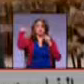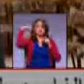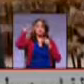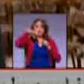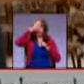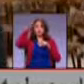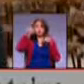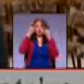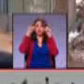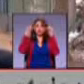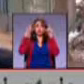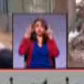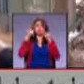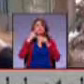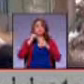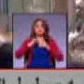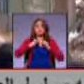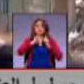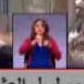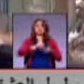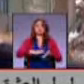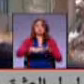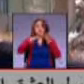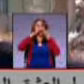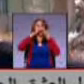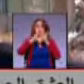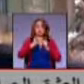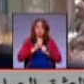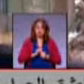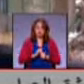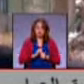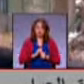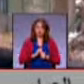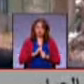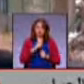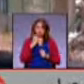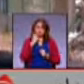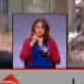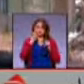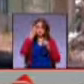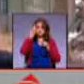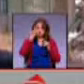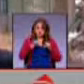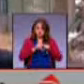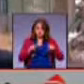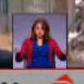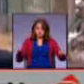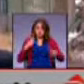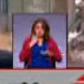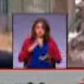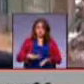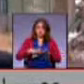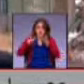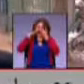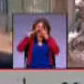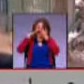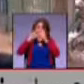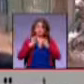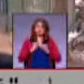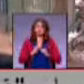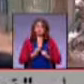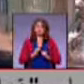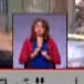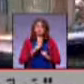بدأت تبص لنا فعلا، والناس اللي وقفت جنب قرية كفر الشهاوي في الصرف وقطعة الارض